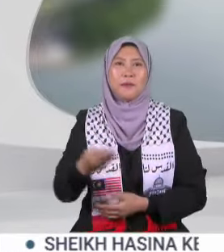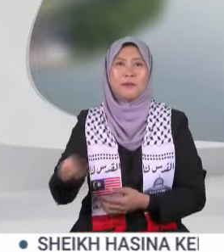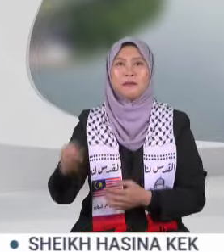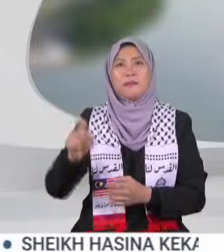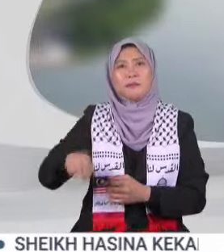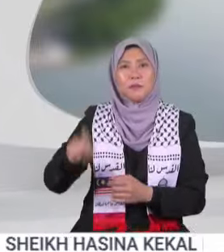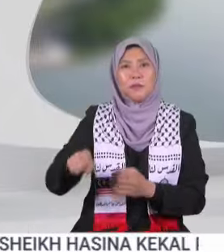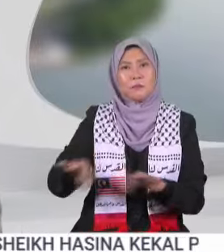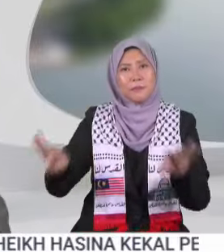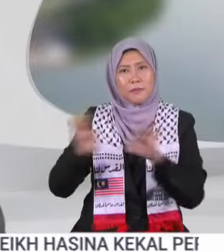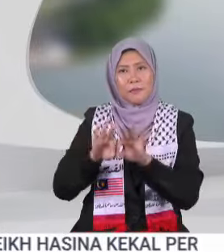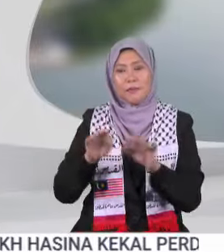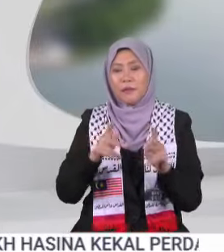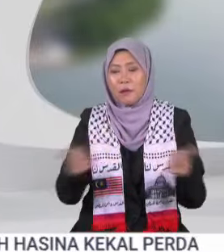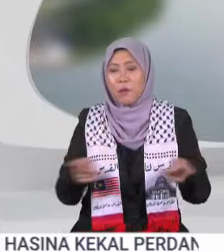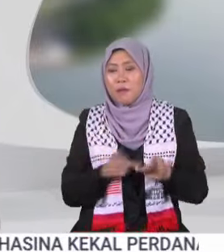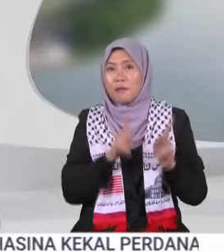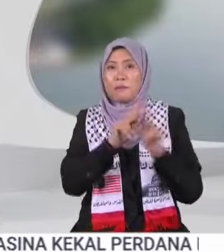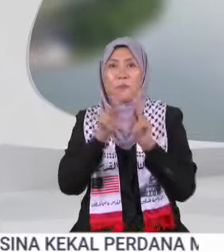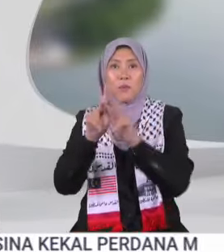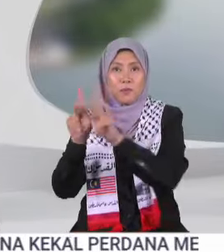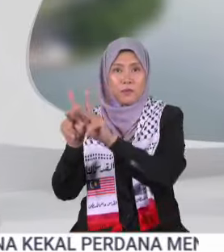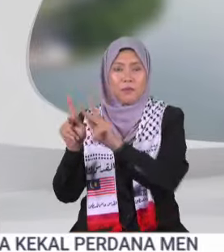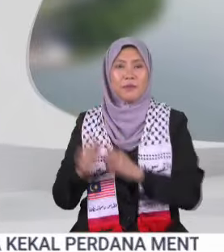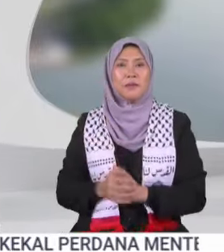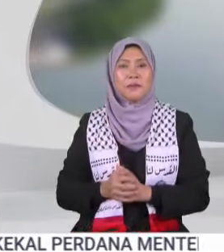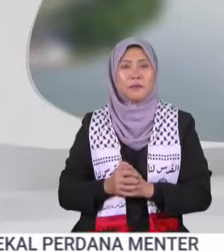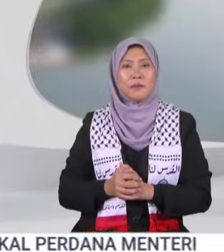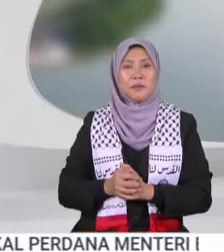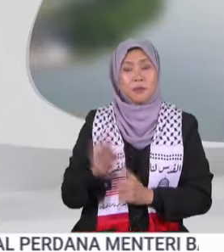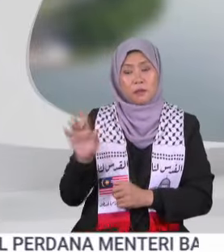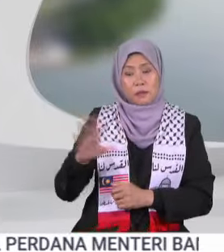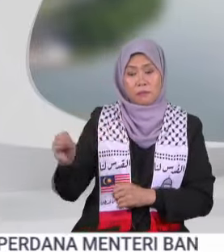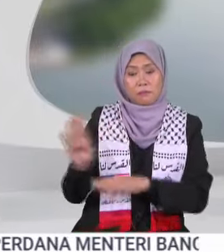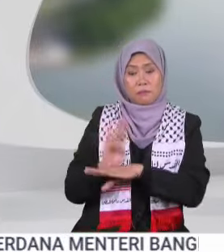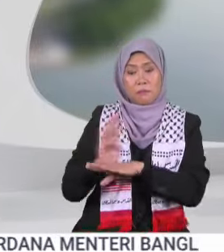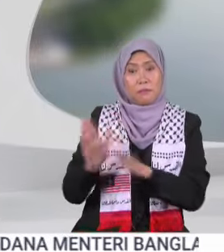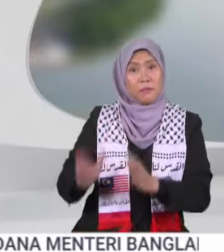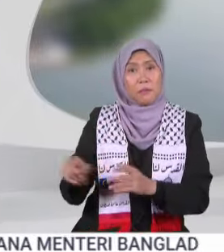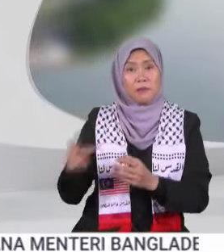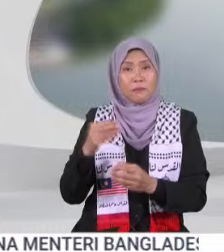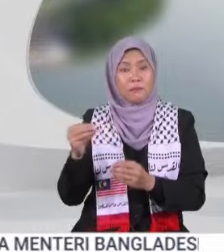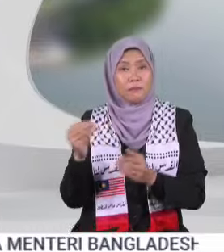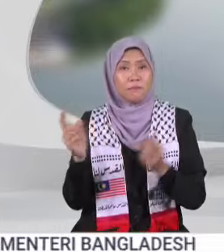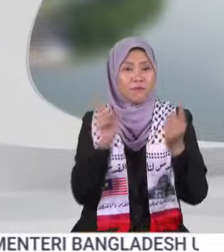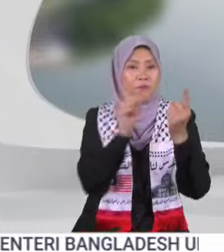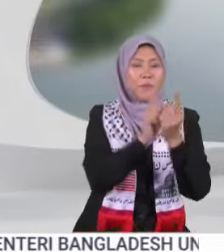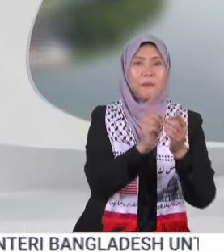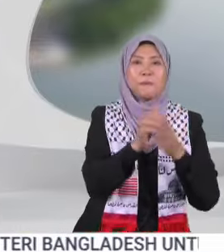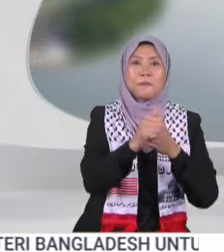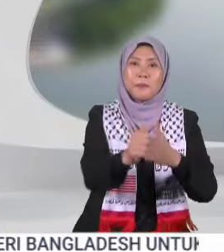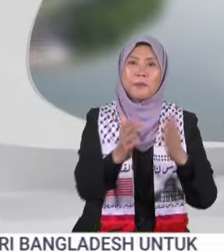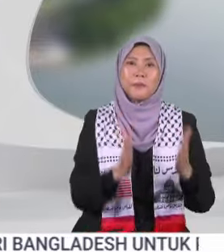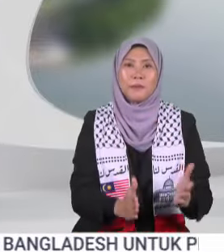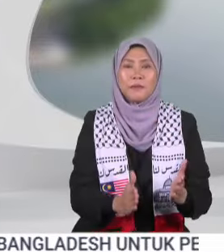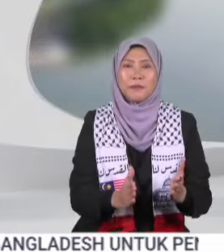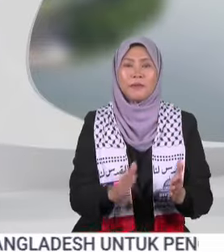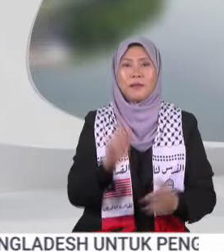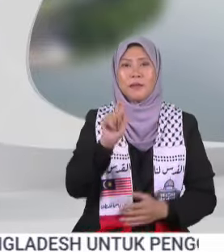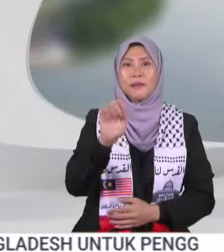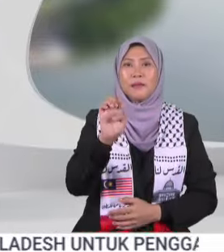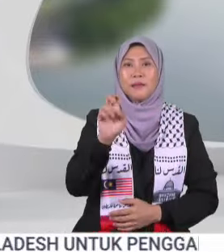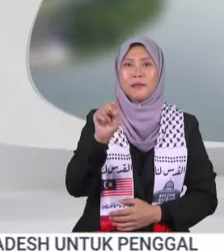penduduk di kawasan luar bandar penduduk setempat pengusaha dan pemimpin ditemui RTM di kampung pengalat tenom